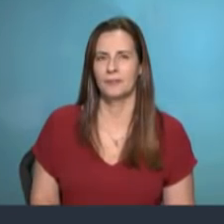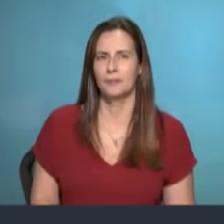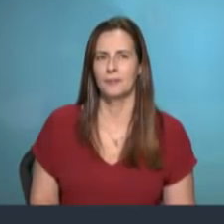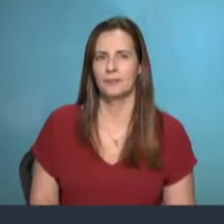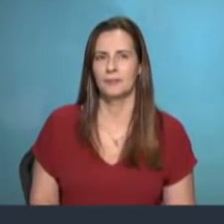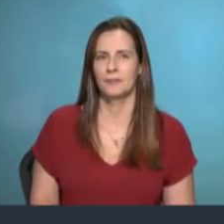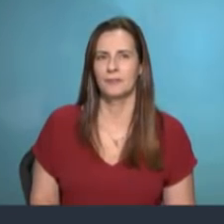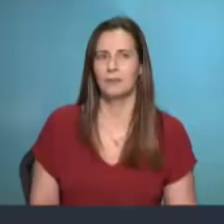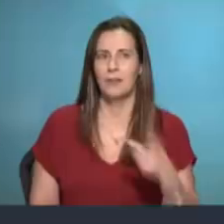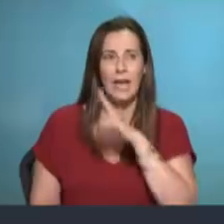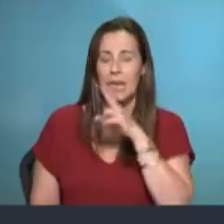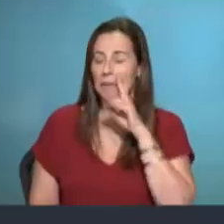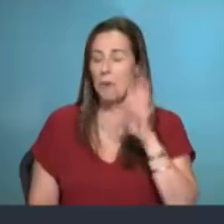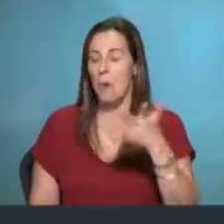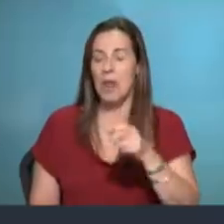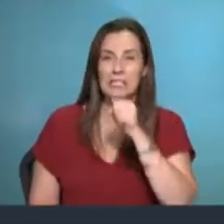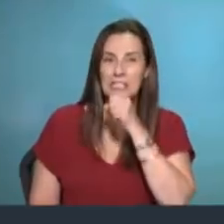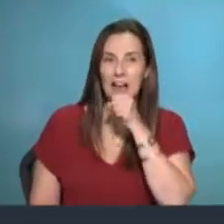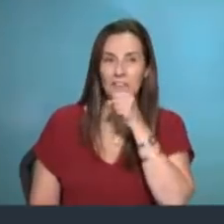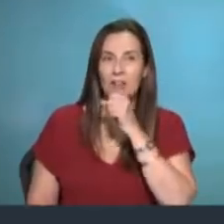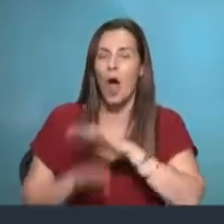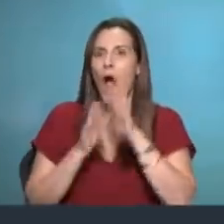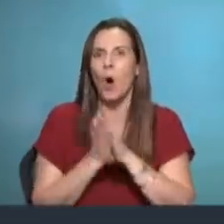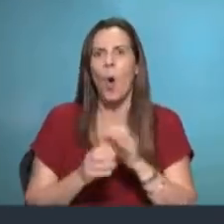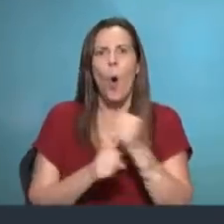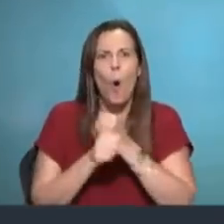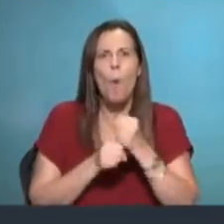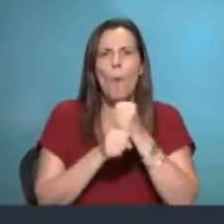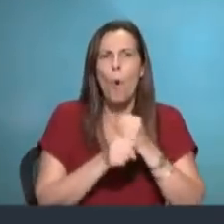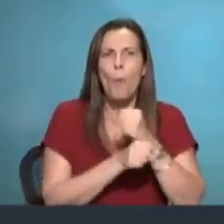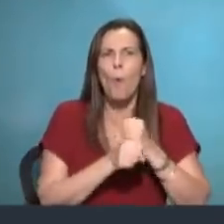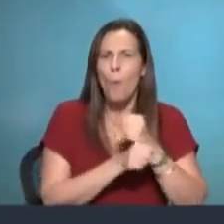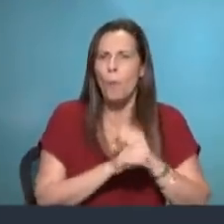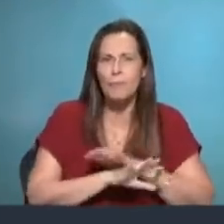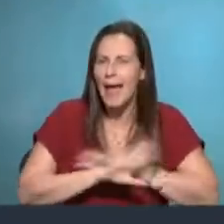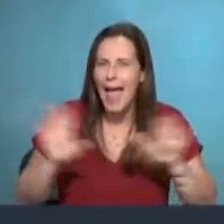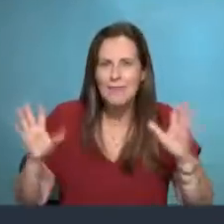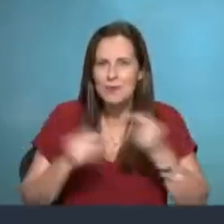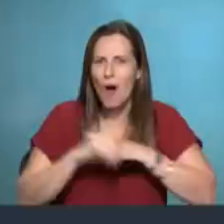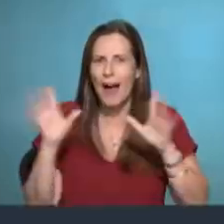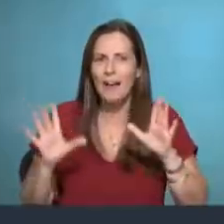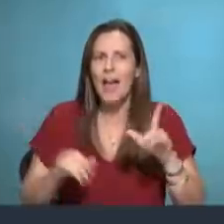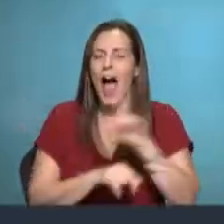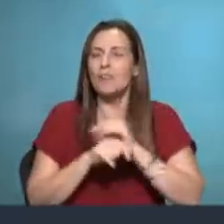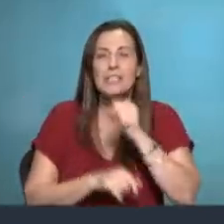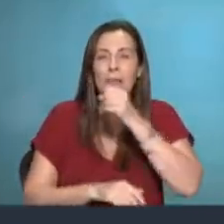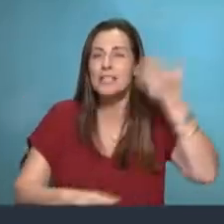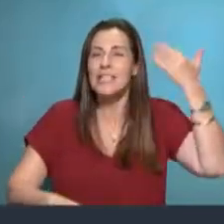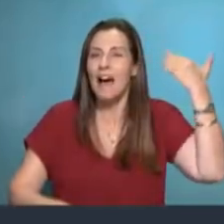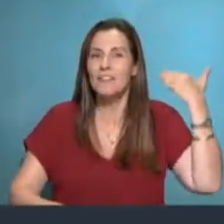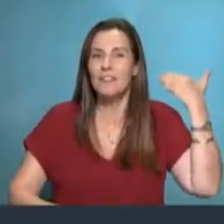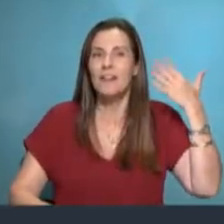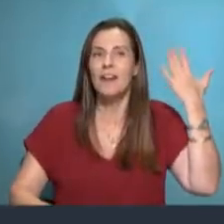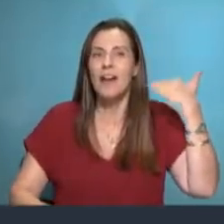היה אמא שלי, אולי וסבתא, הכל חום, חום, חום. אין צבע אחר. התקופה של סבא וסבתא זה